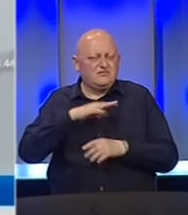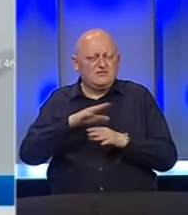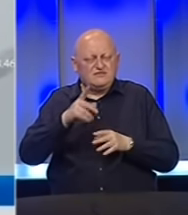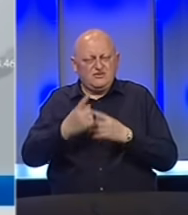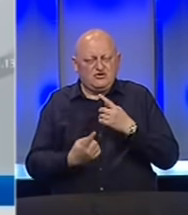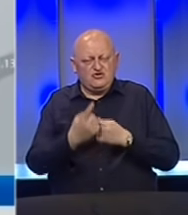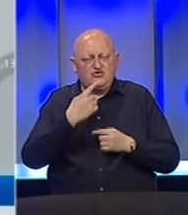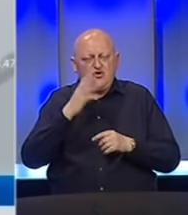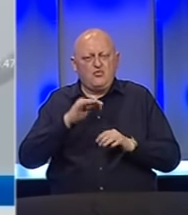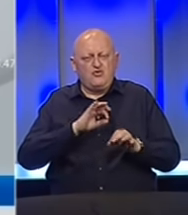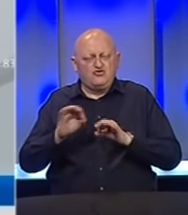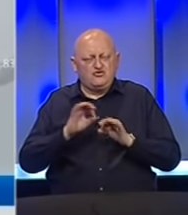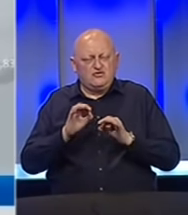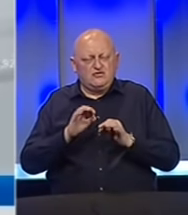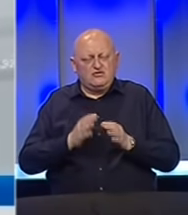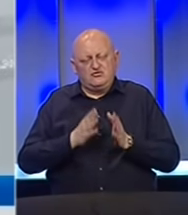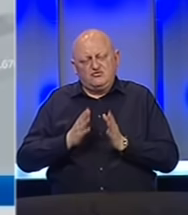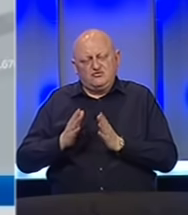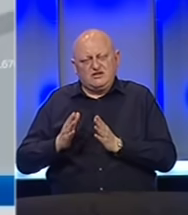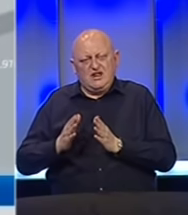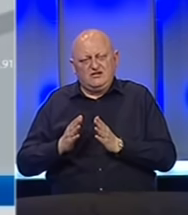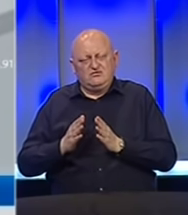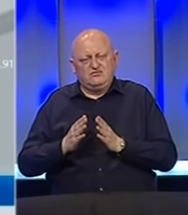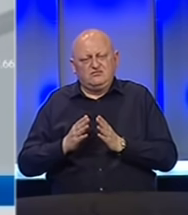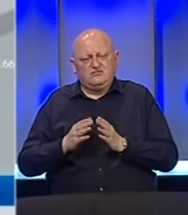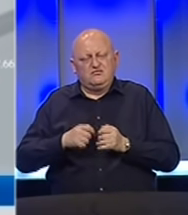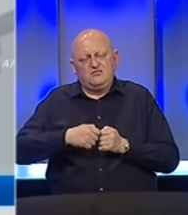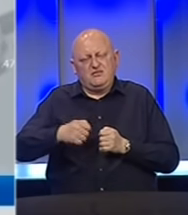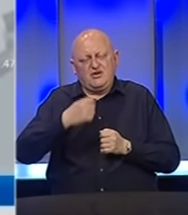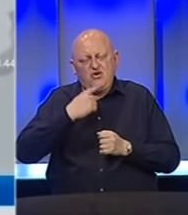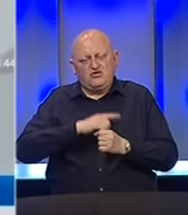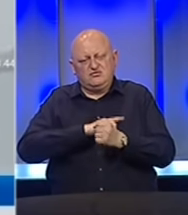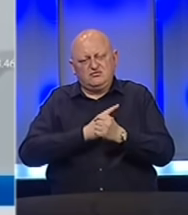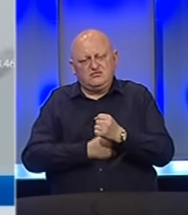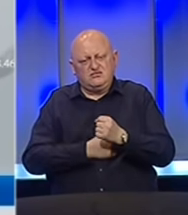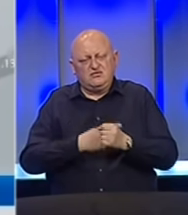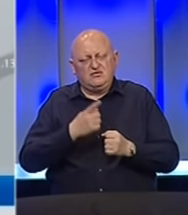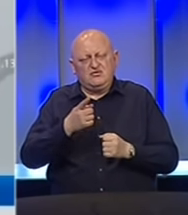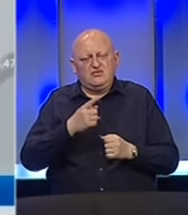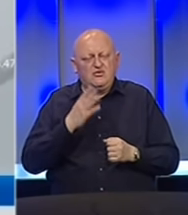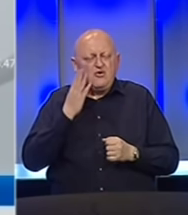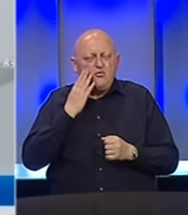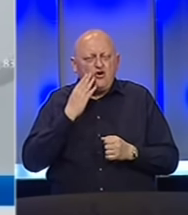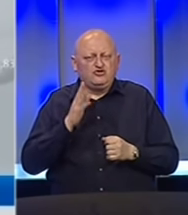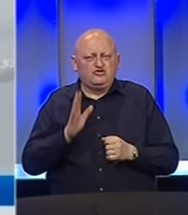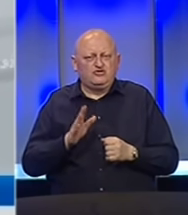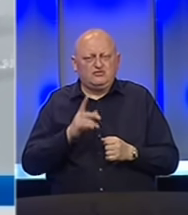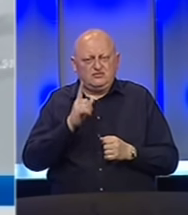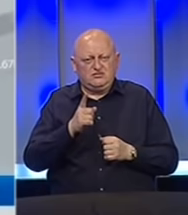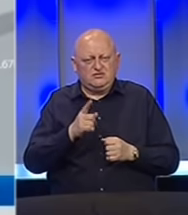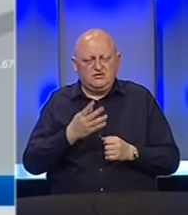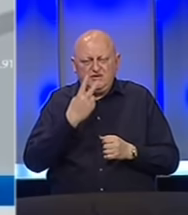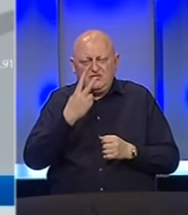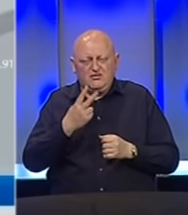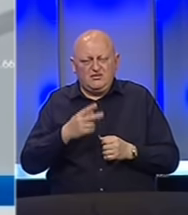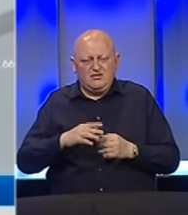mogu organizirati, dakle, u skladu sa mjerama koje su na snazi, a to je poštujući, dakle, onaj